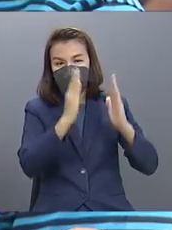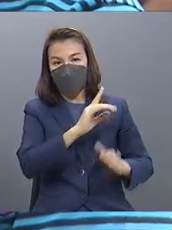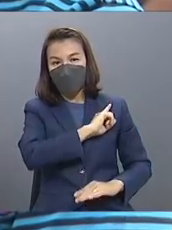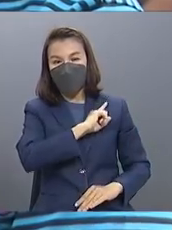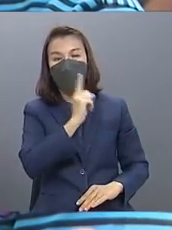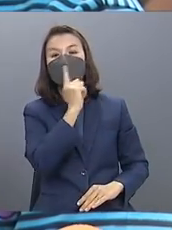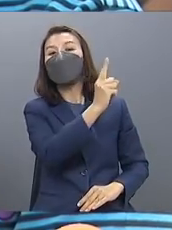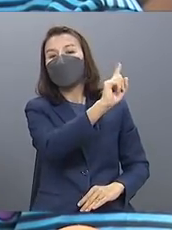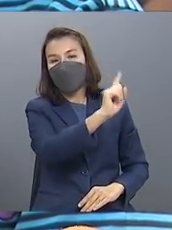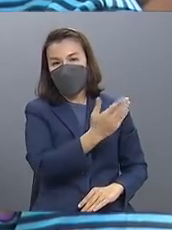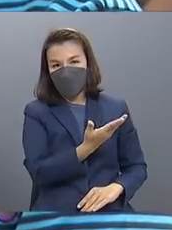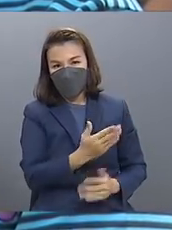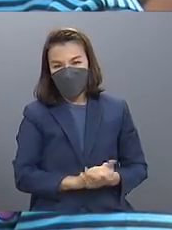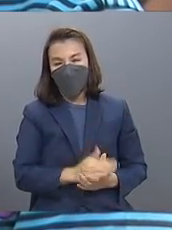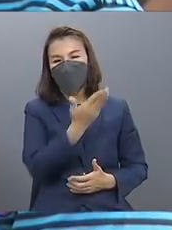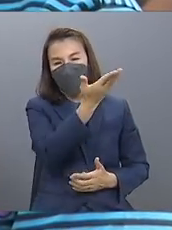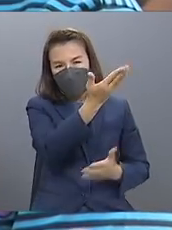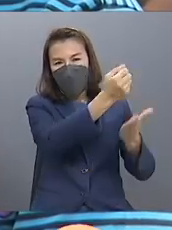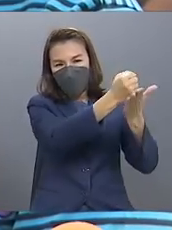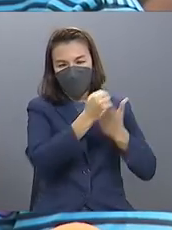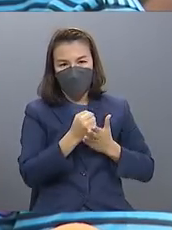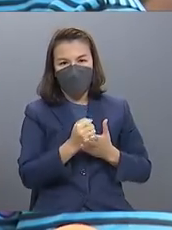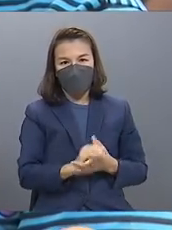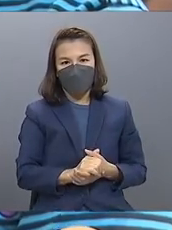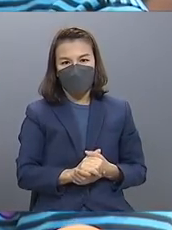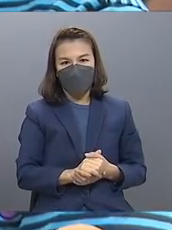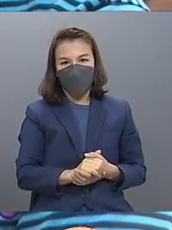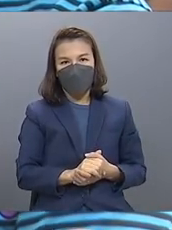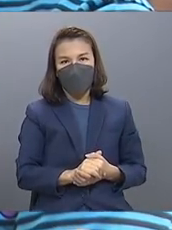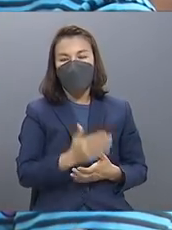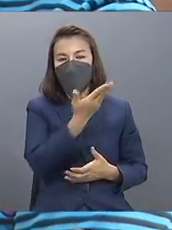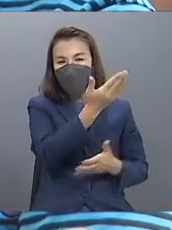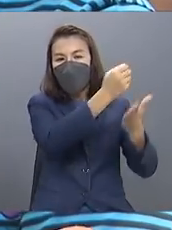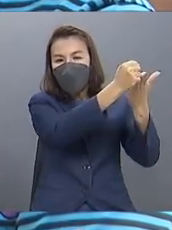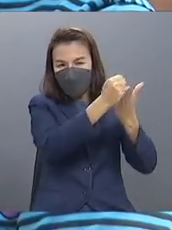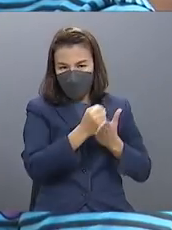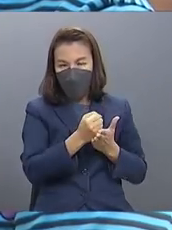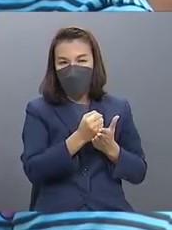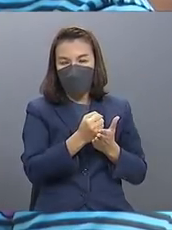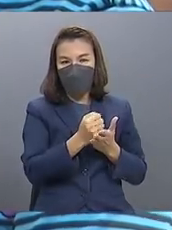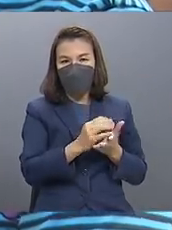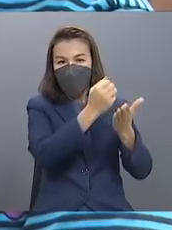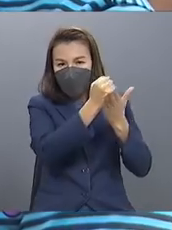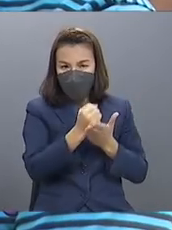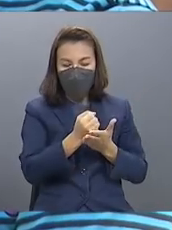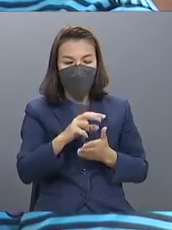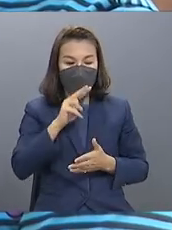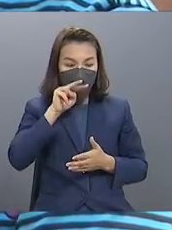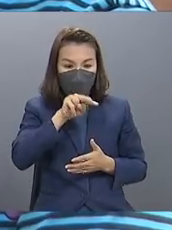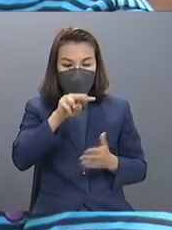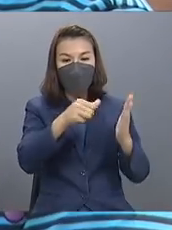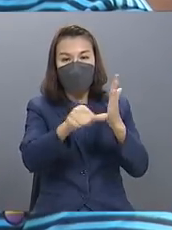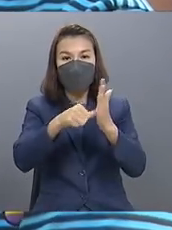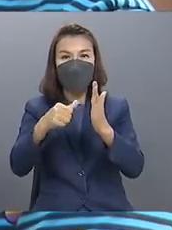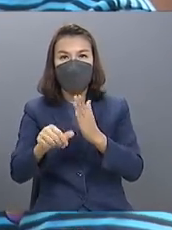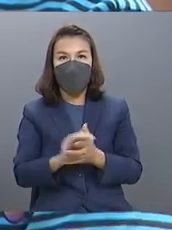ก็จะไม่ขอให้กล้วยอยากจะขอให้เข้ามาช่วยดูเพื่อแก้ไขไงนั่งถ้าไม่เดือดร้อนจริงเรา